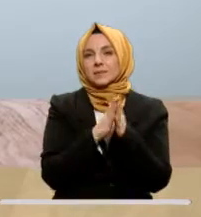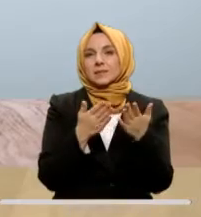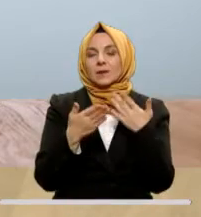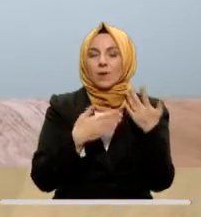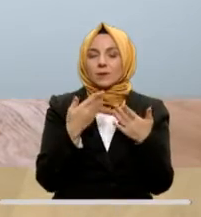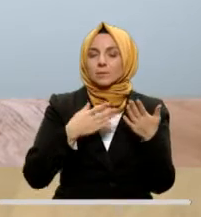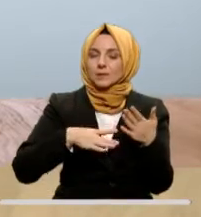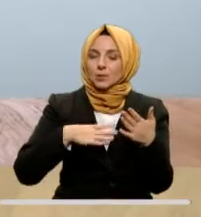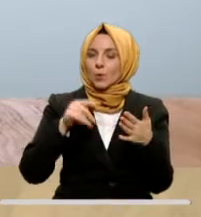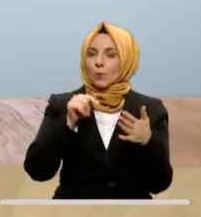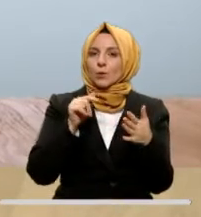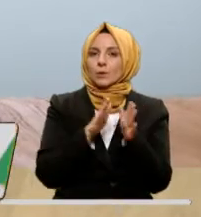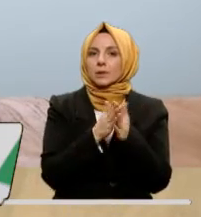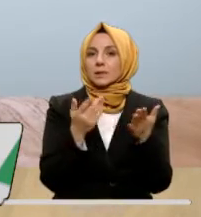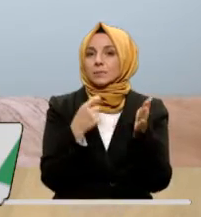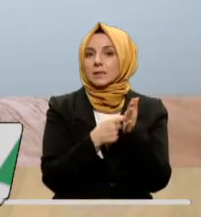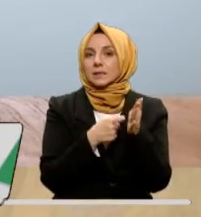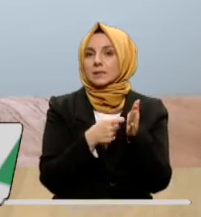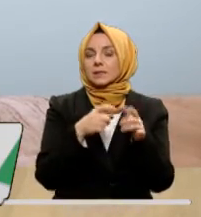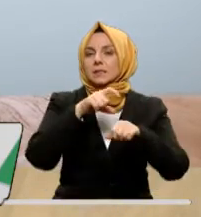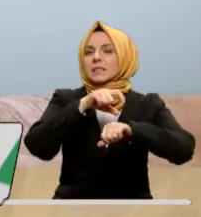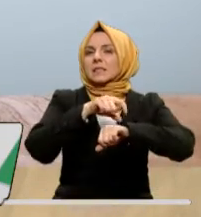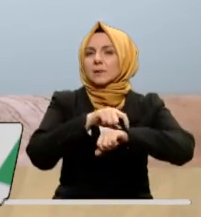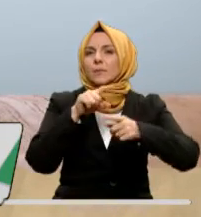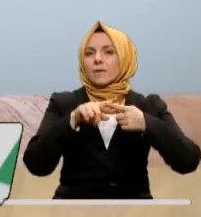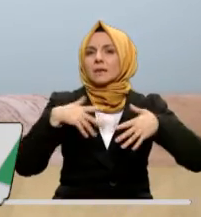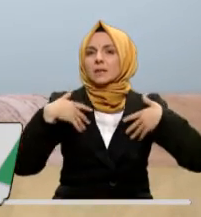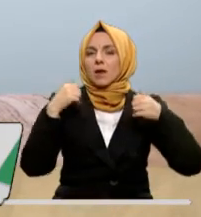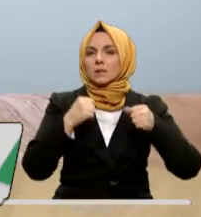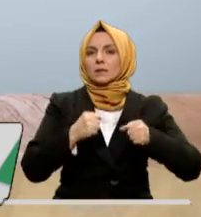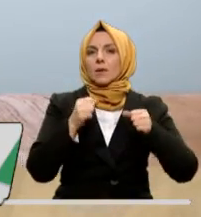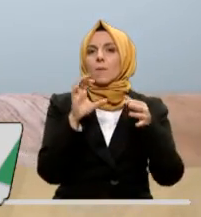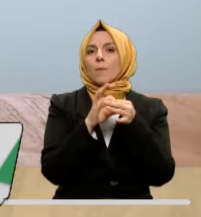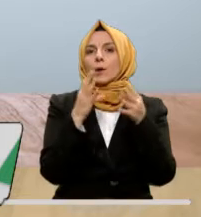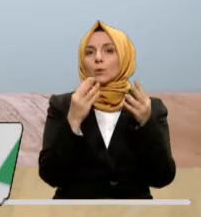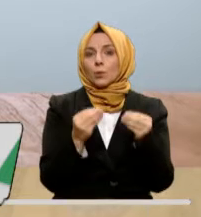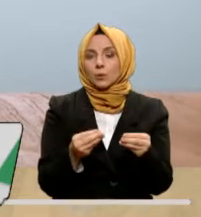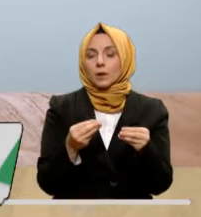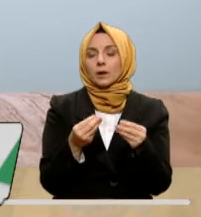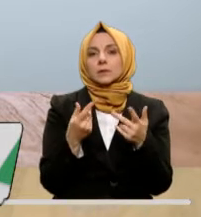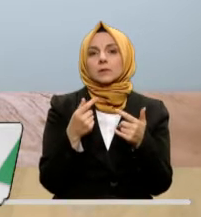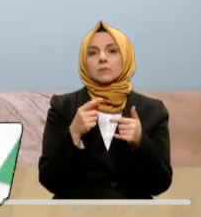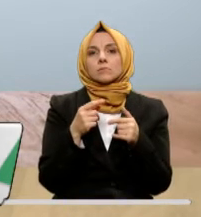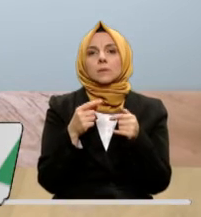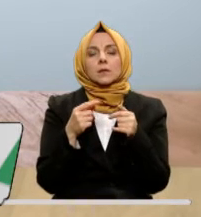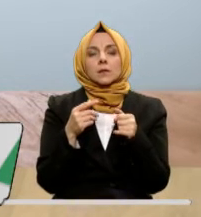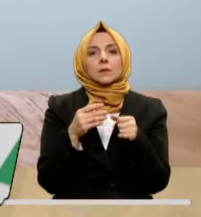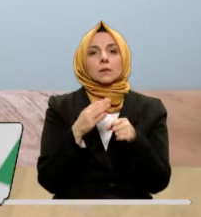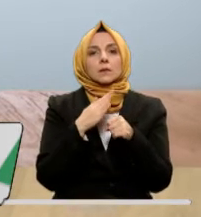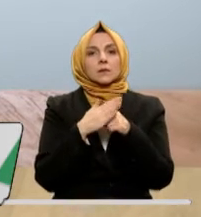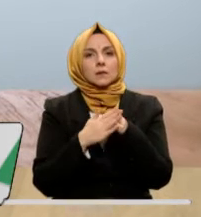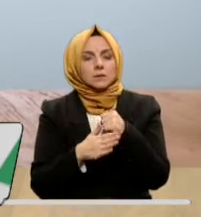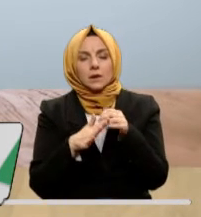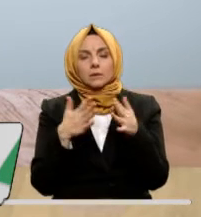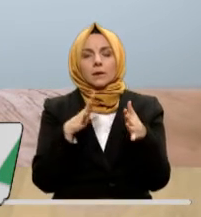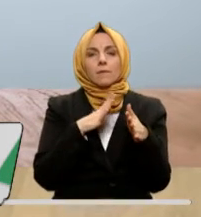edelim Bu bu kitabımızın ismi Tıp ve sağlıkla ilgili fetvalar Diyanet İşleri Başkanlığı yayınlarından çıkan kitabımızın çekilişine katılmak için